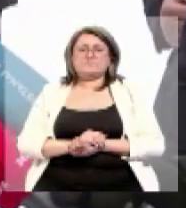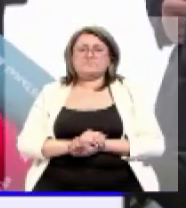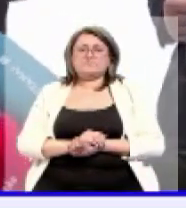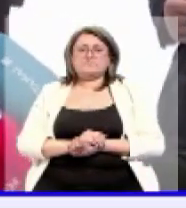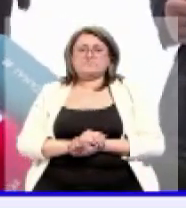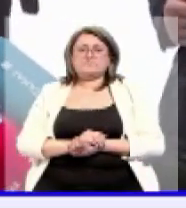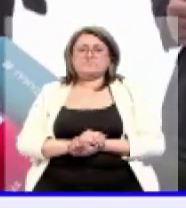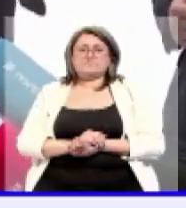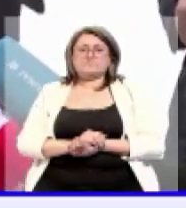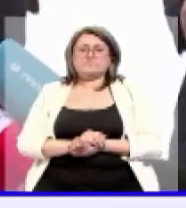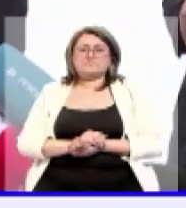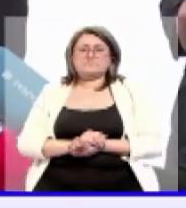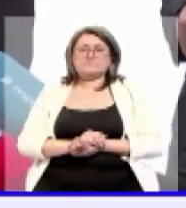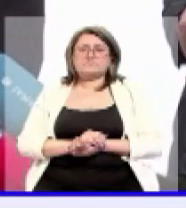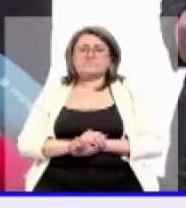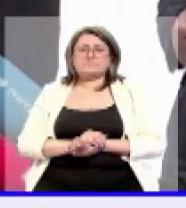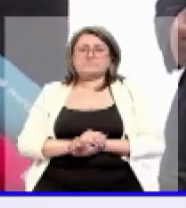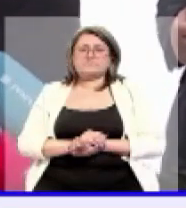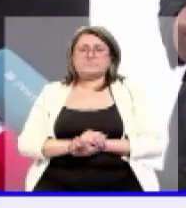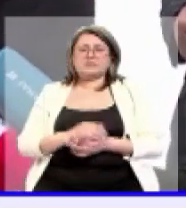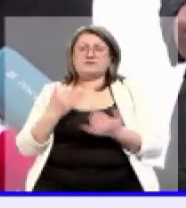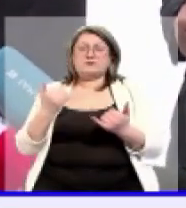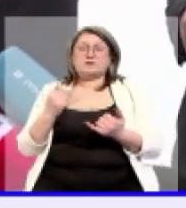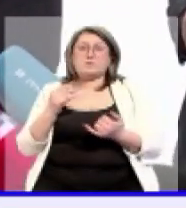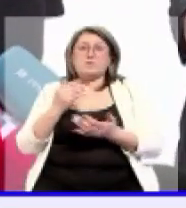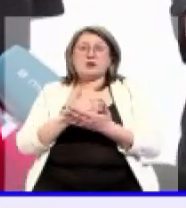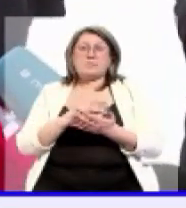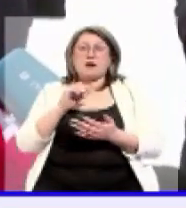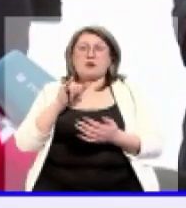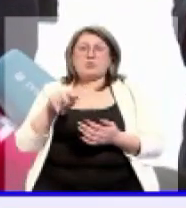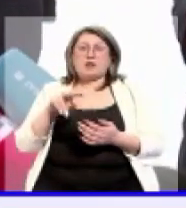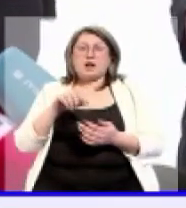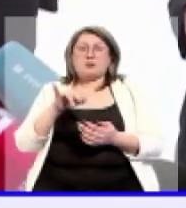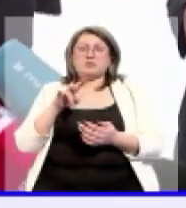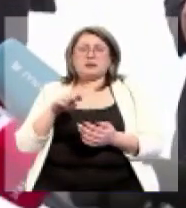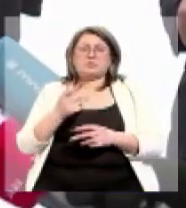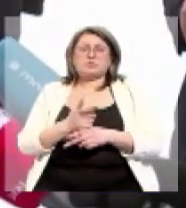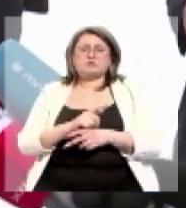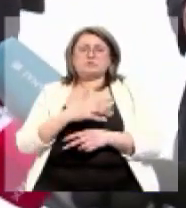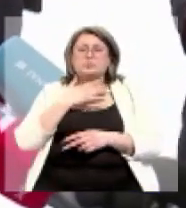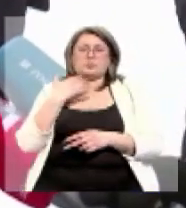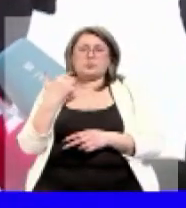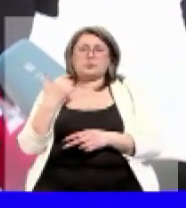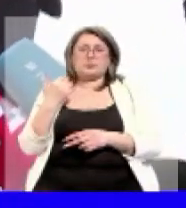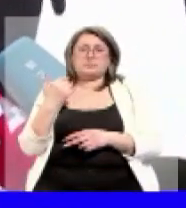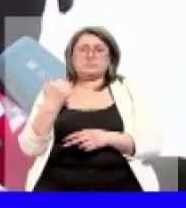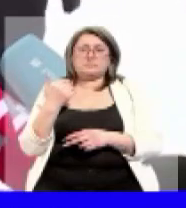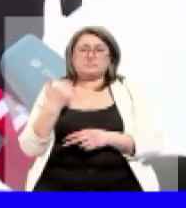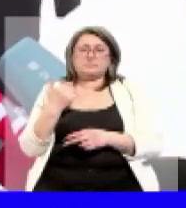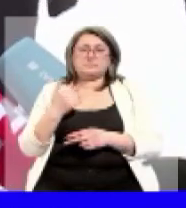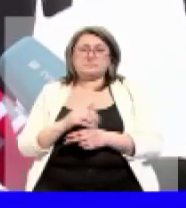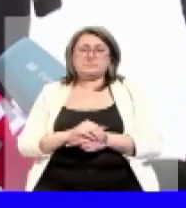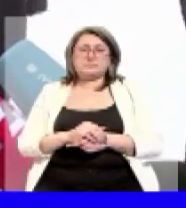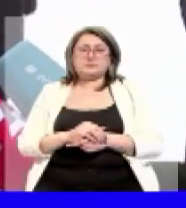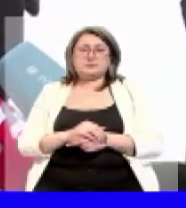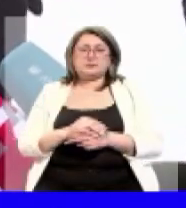осы жобаны іске асырудамыз. Былтыр 12 мың микронесие берілді. Биыл тағы да 100 миллиард теңге